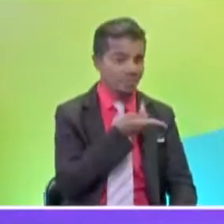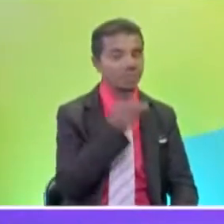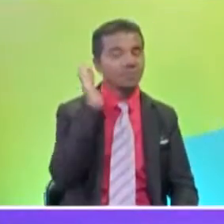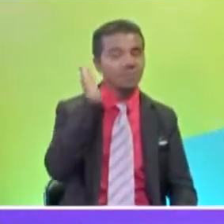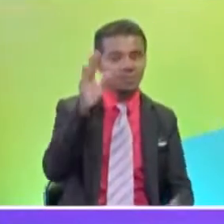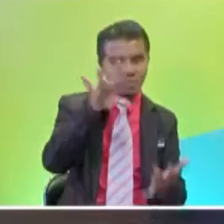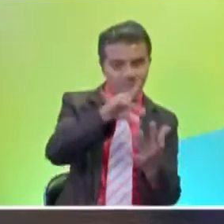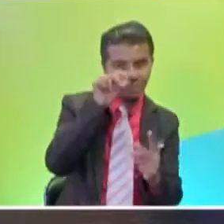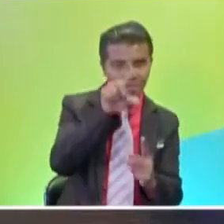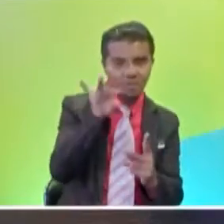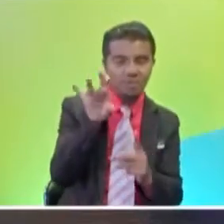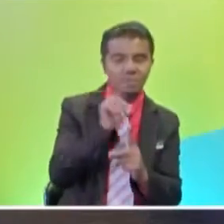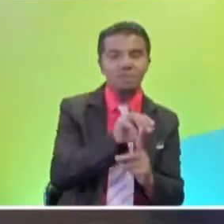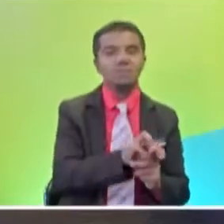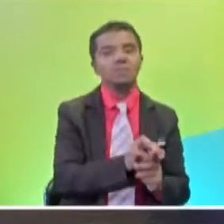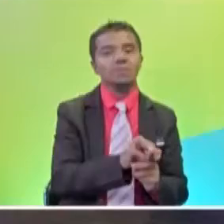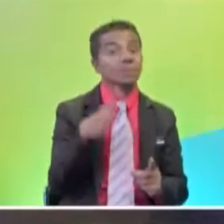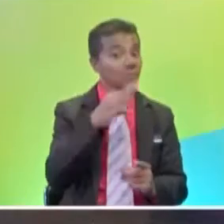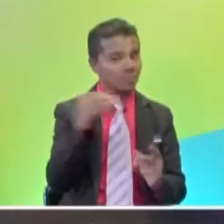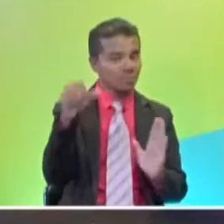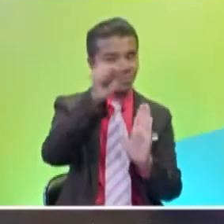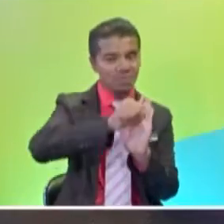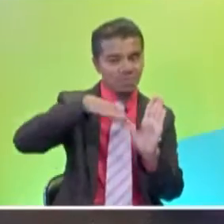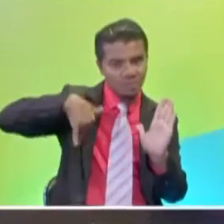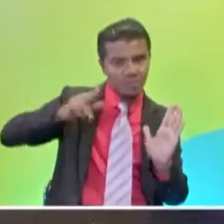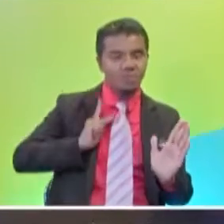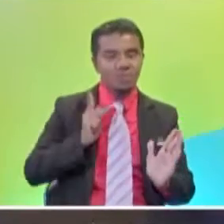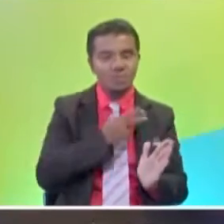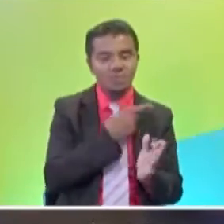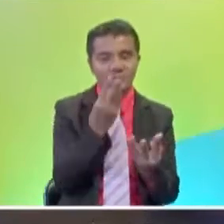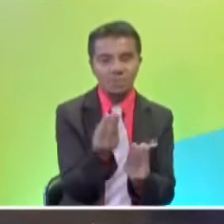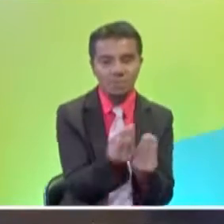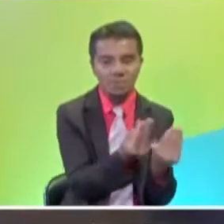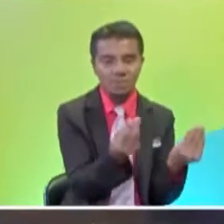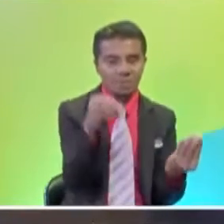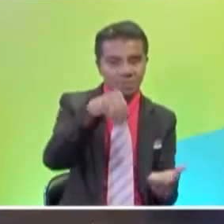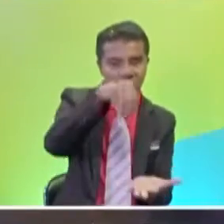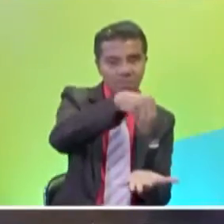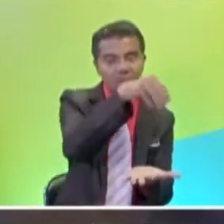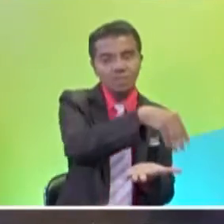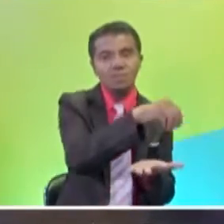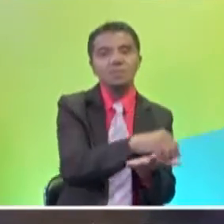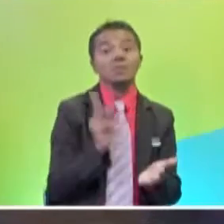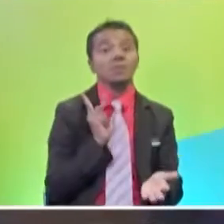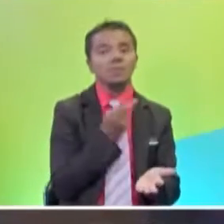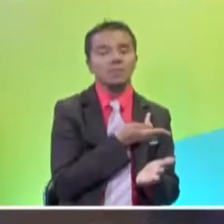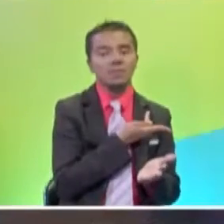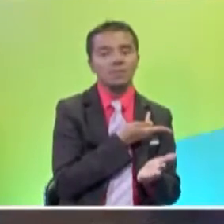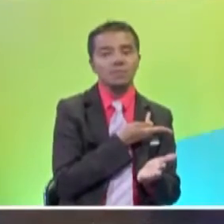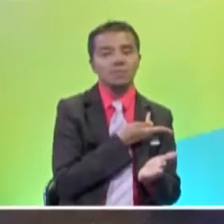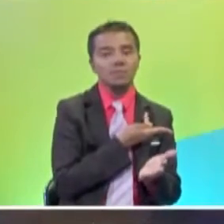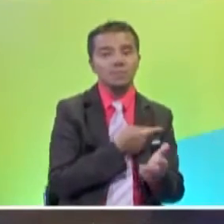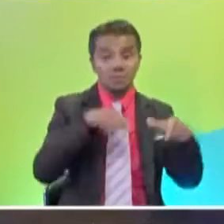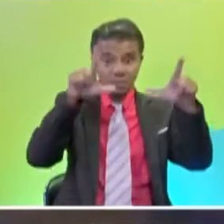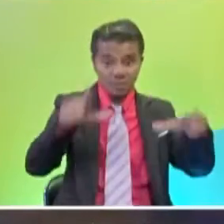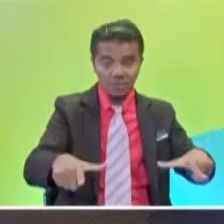tu. Okey, sebelum kita buat penanaman, biji benih perlulah direndam semalaman. Okey, cikgu